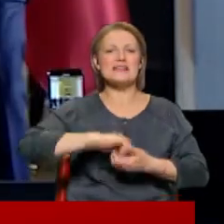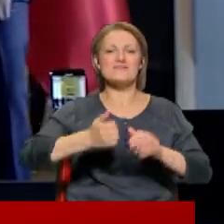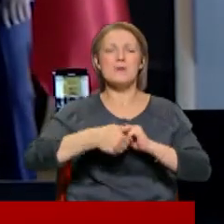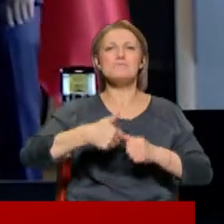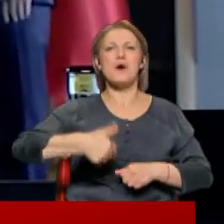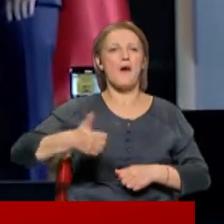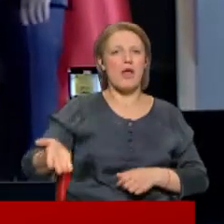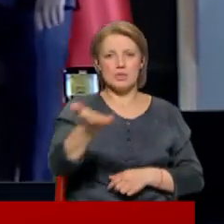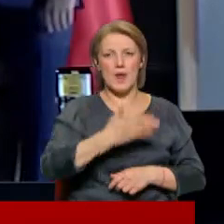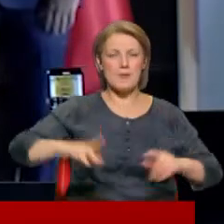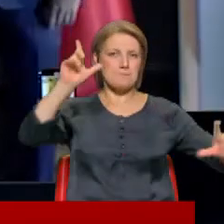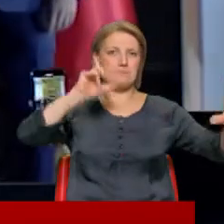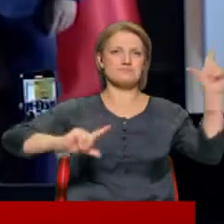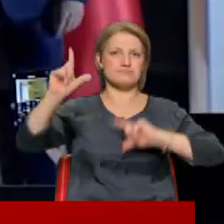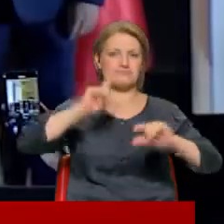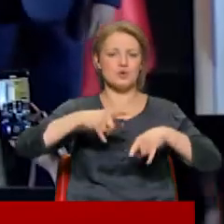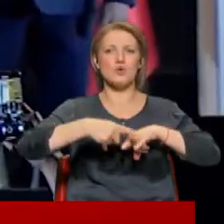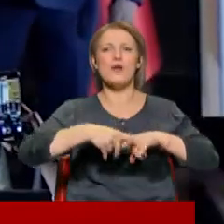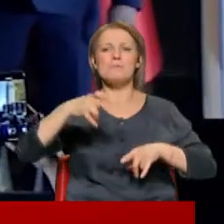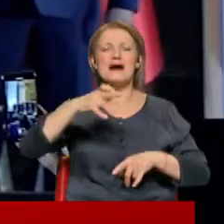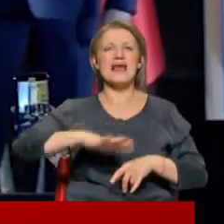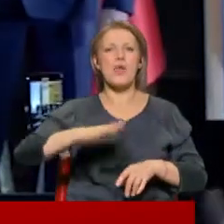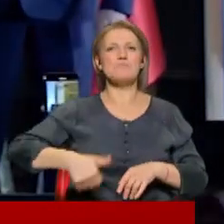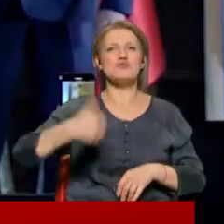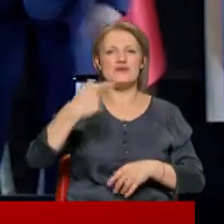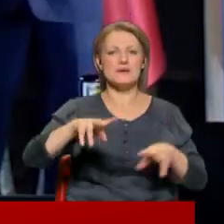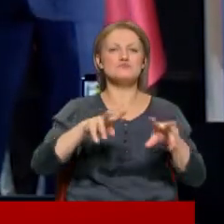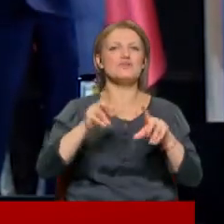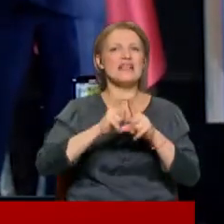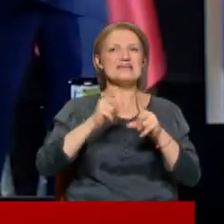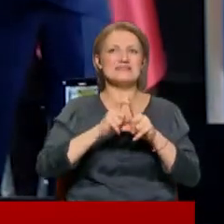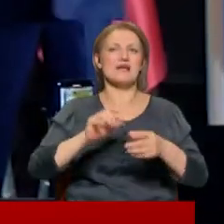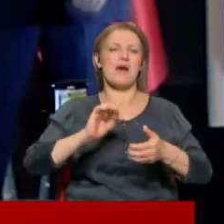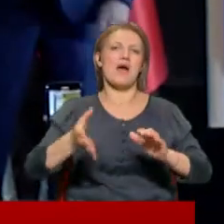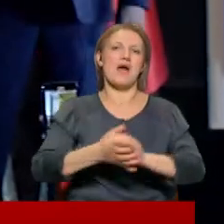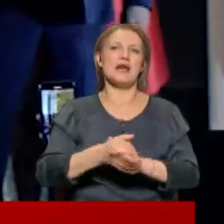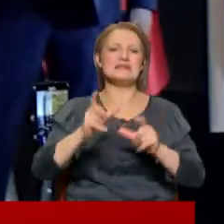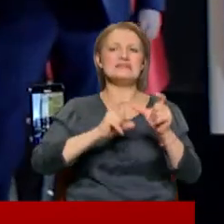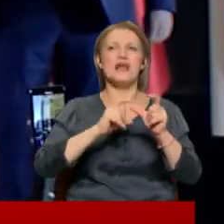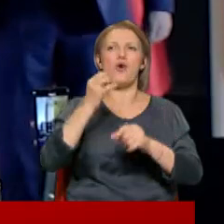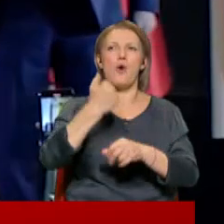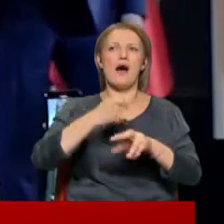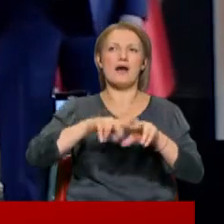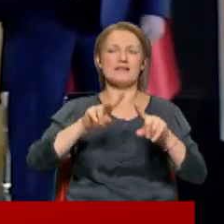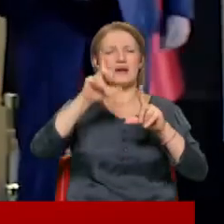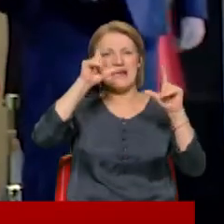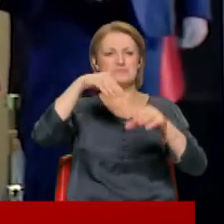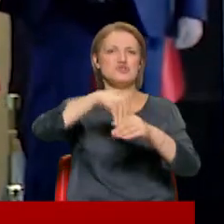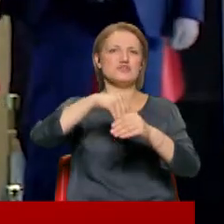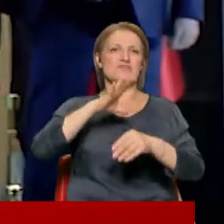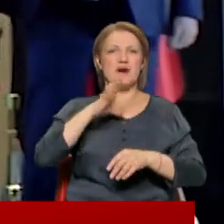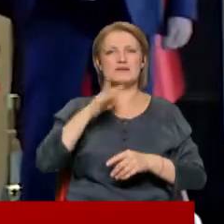tüm liderleriyle poz verdi. Hüdapar Genel Başkanı'yla Mustafa Destici el eleydi. Sinan o anda karedeydi.